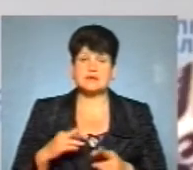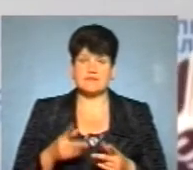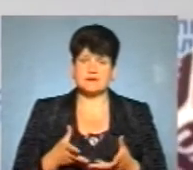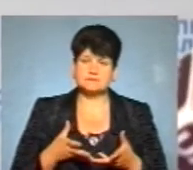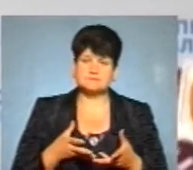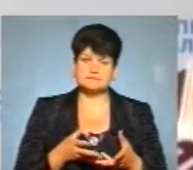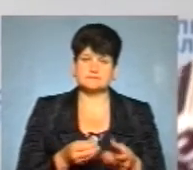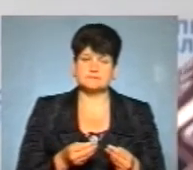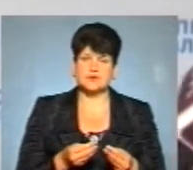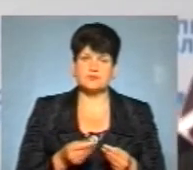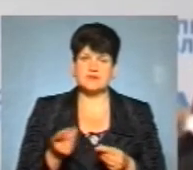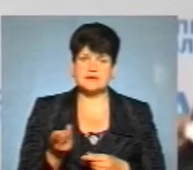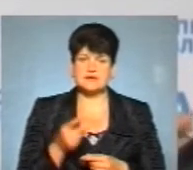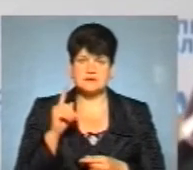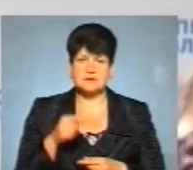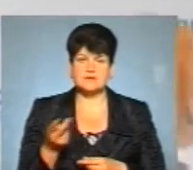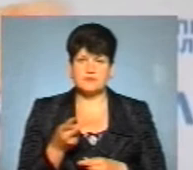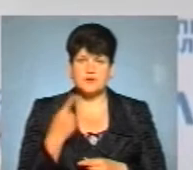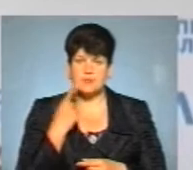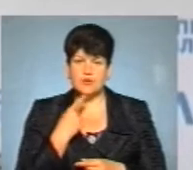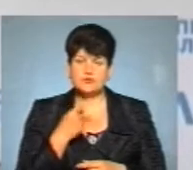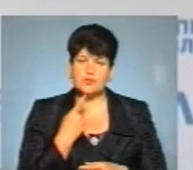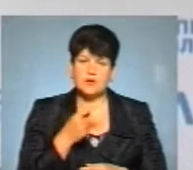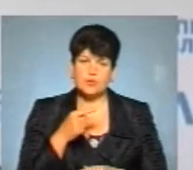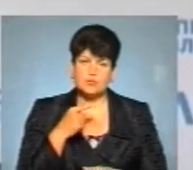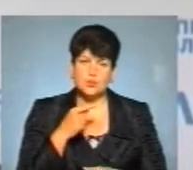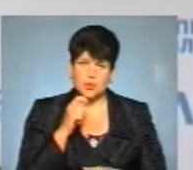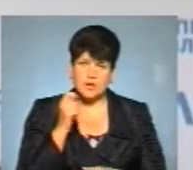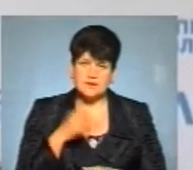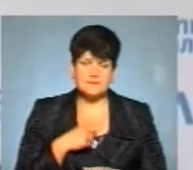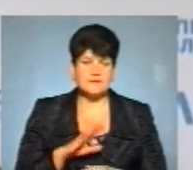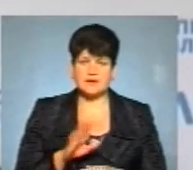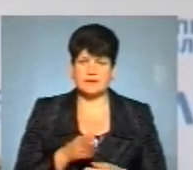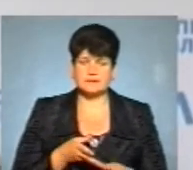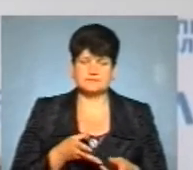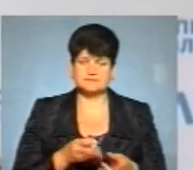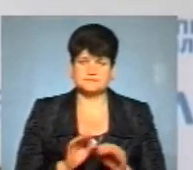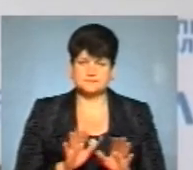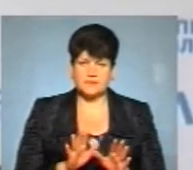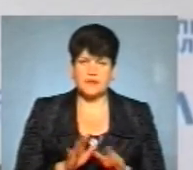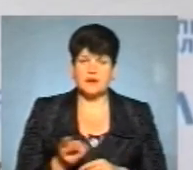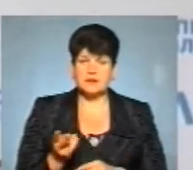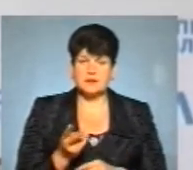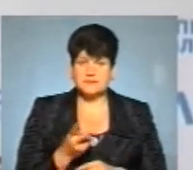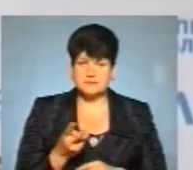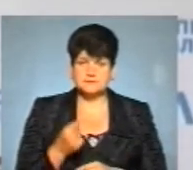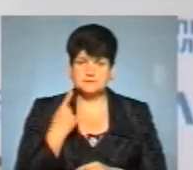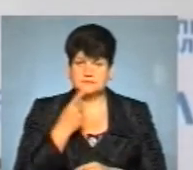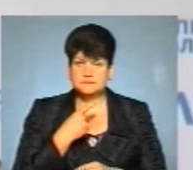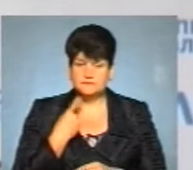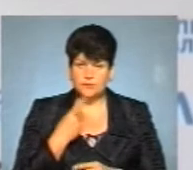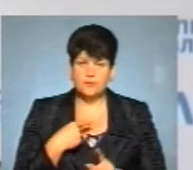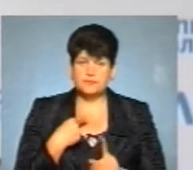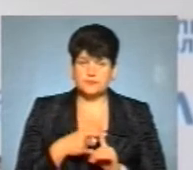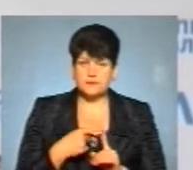наполягаєте, щоб він знав обидві мови чи українською говорив? Я не наполягаю, але рахую, що 2 граматики, 2 мови,